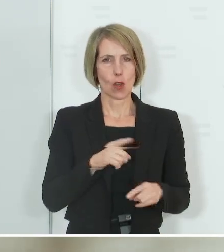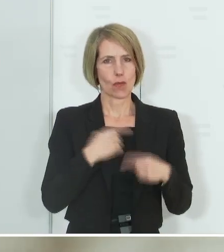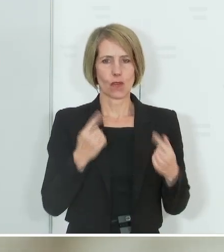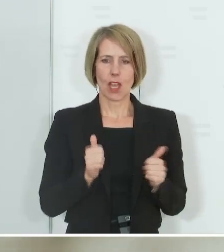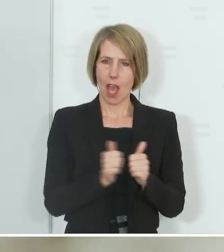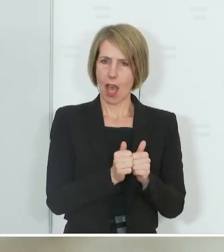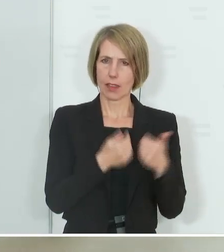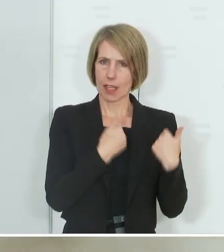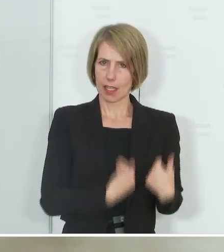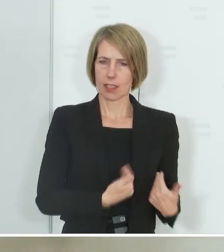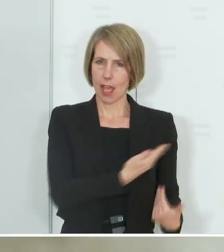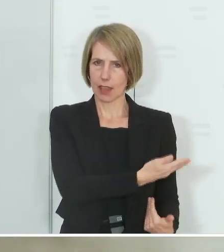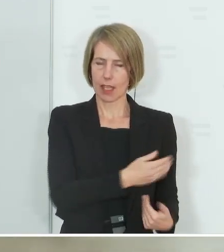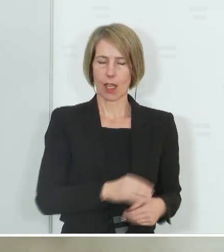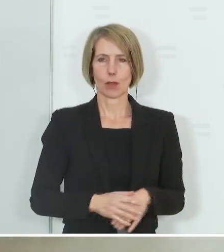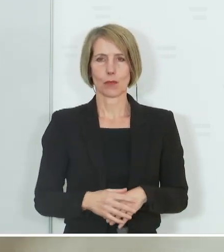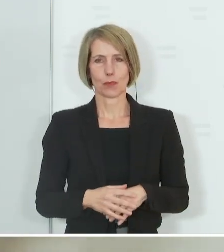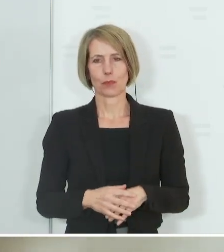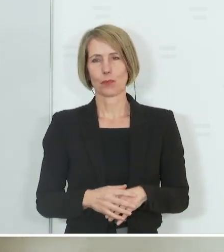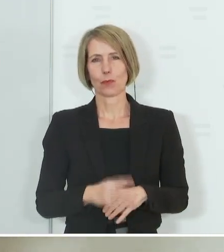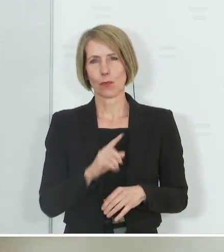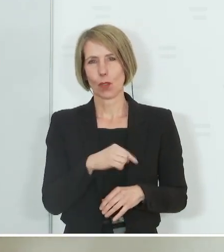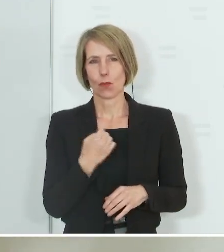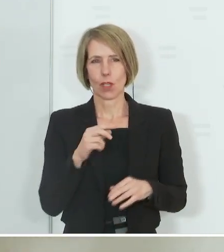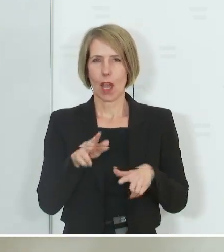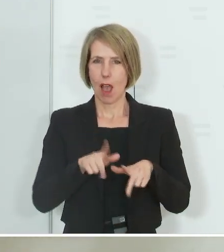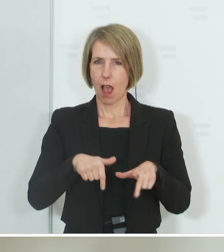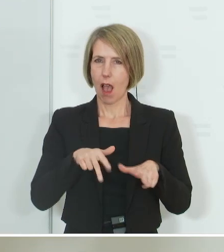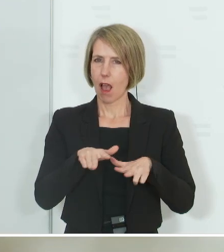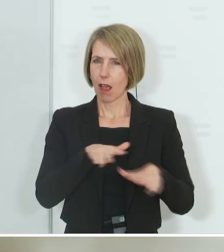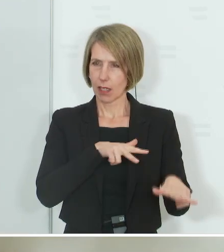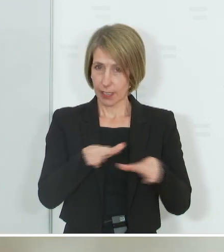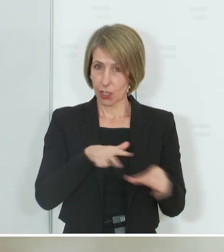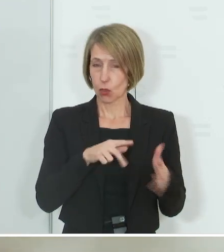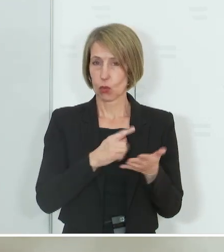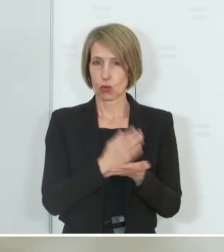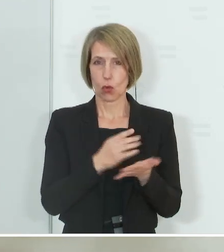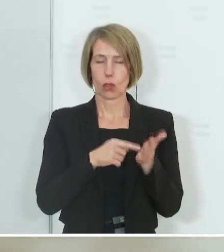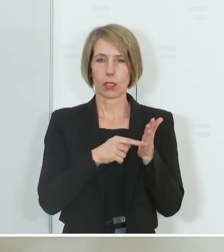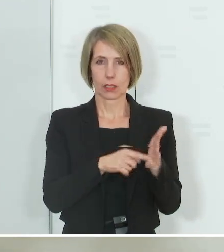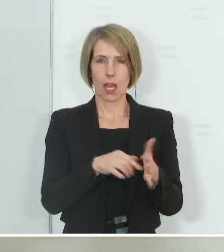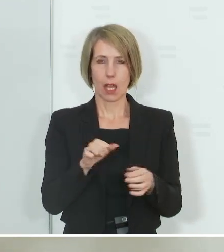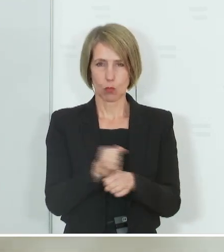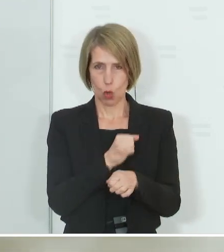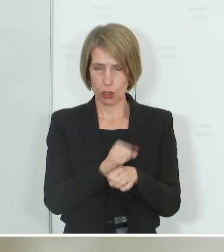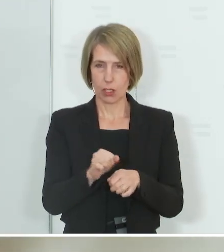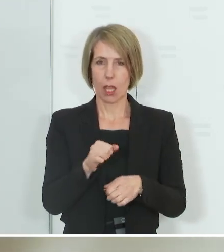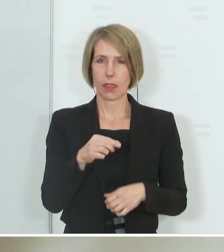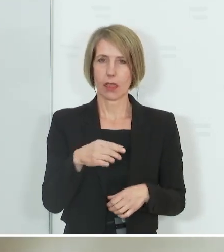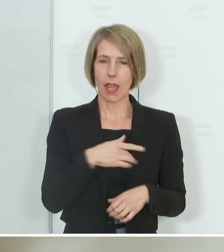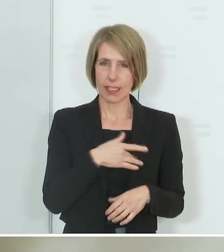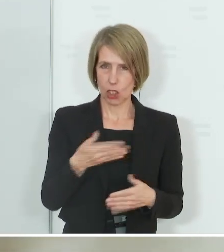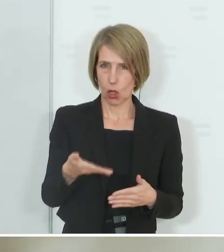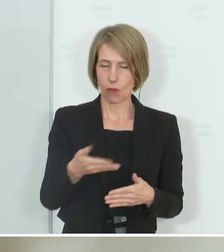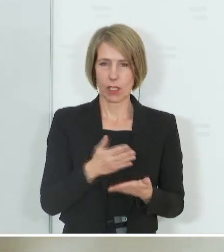an Ihrer Seite. Wir haben das als Regierung gezeigt bei Bosnien und Herzegowina. Das heißt also, lieber